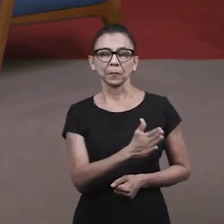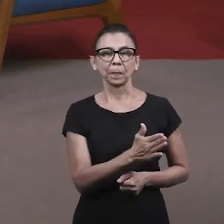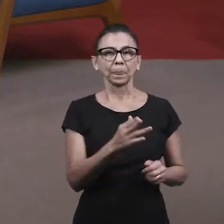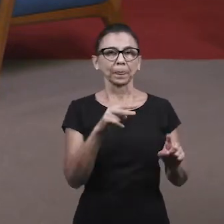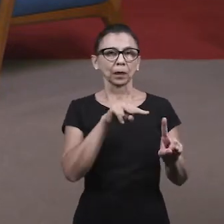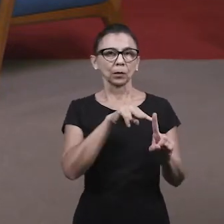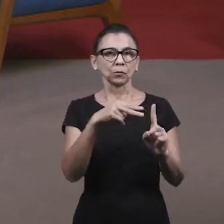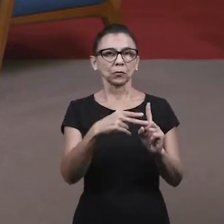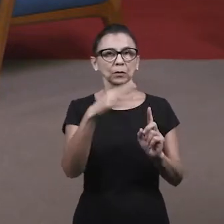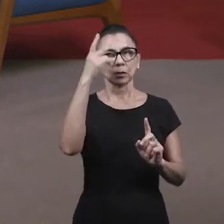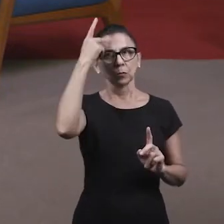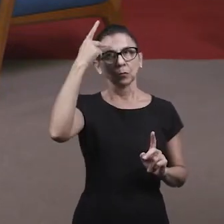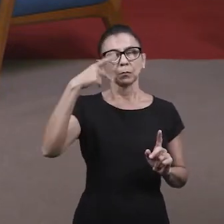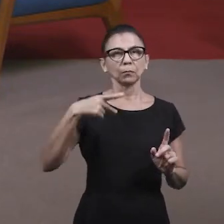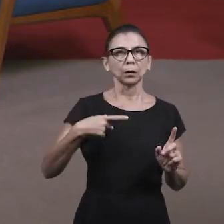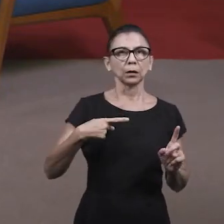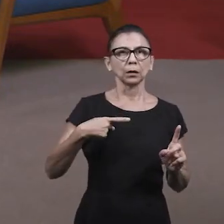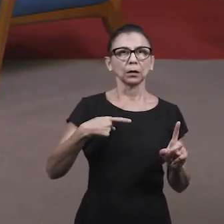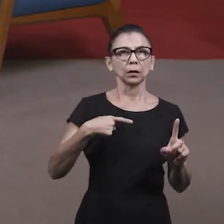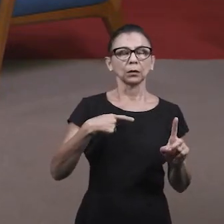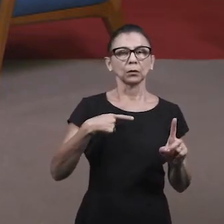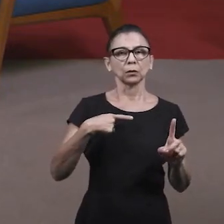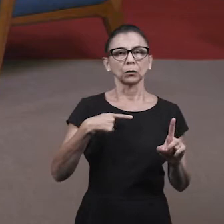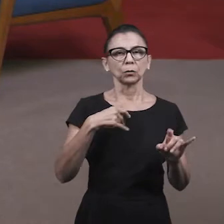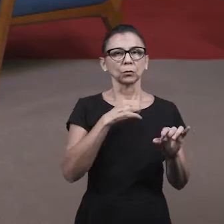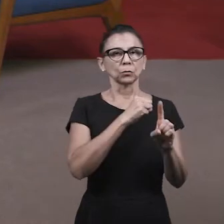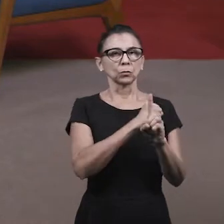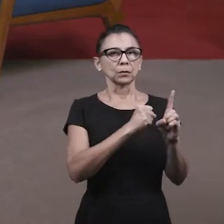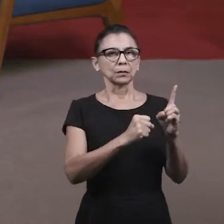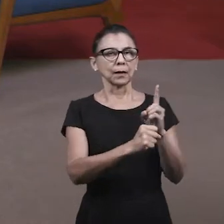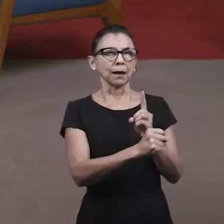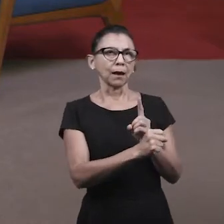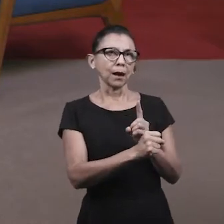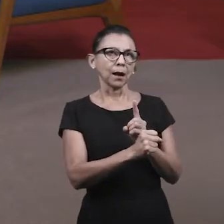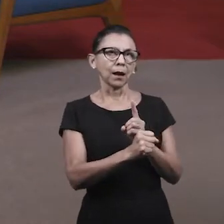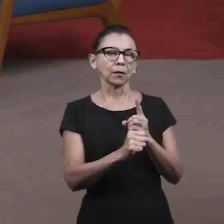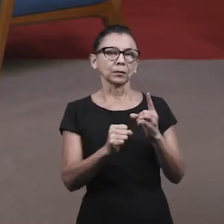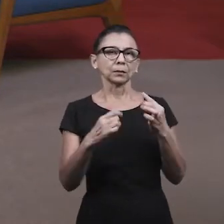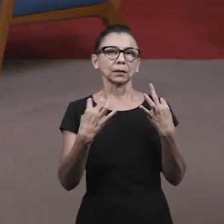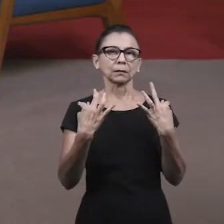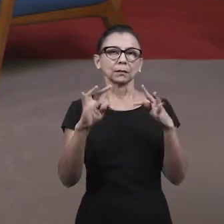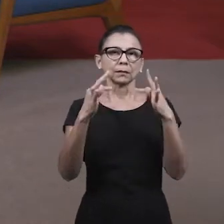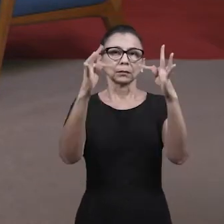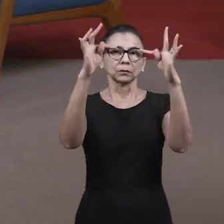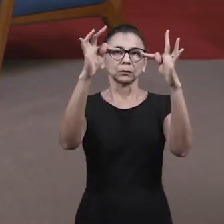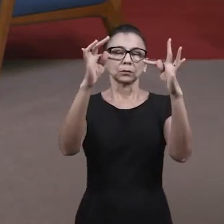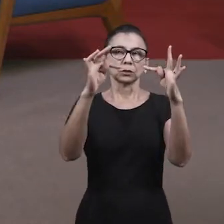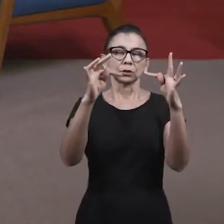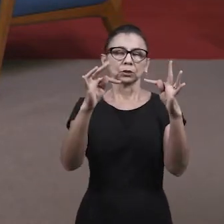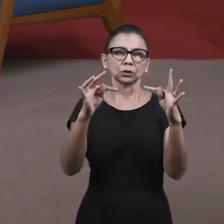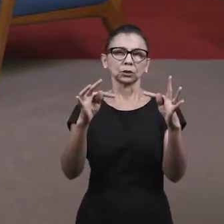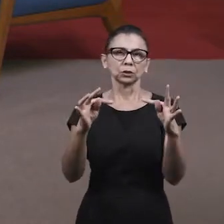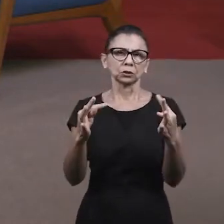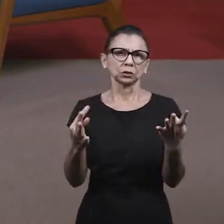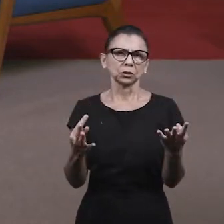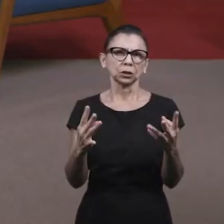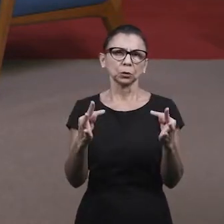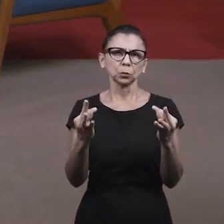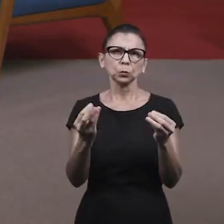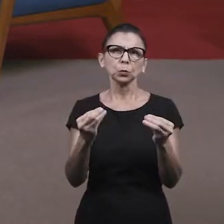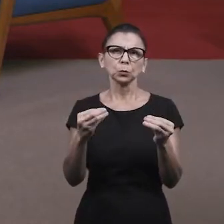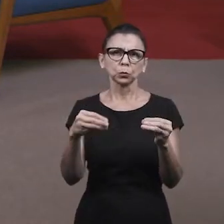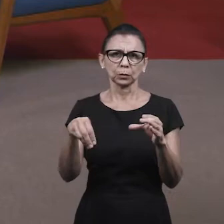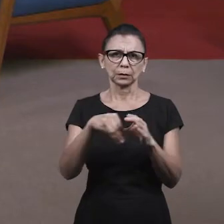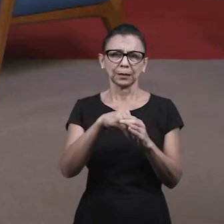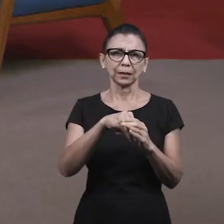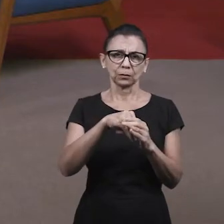intéressante. Et se rajoute à ce que vous avez dit d'un point de vue humain, d'un point de vue social, d'un